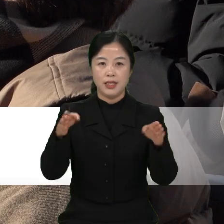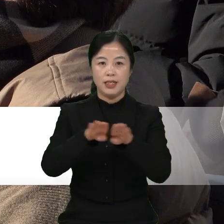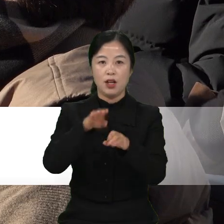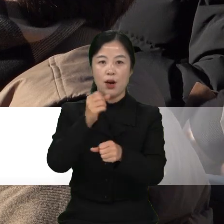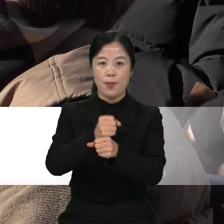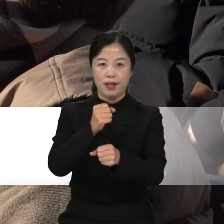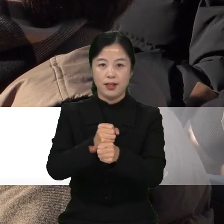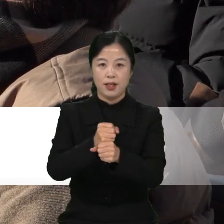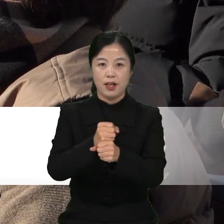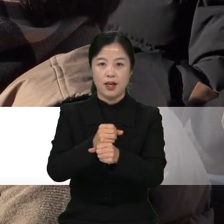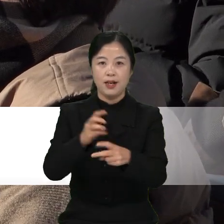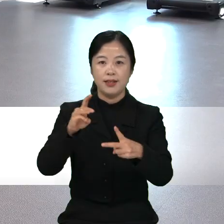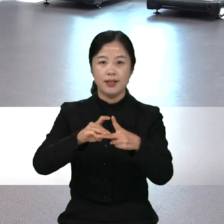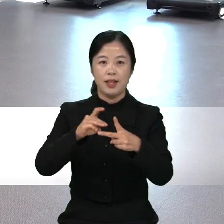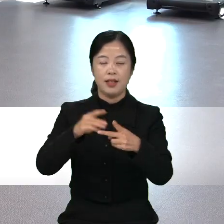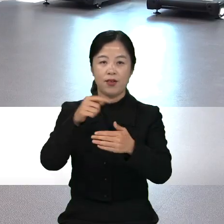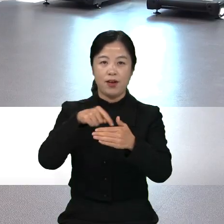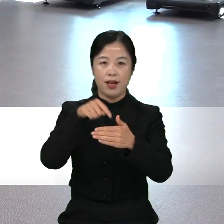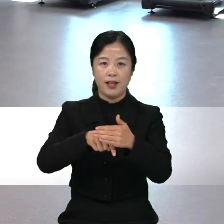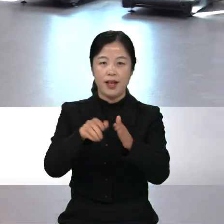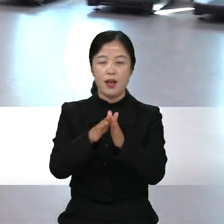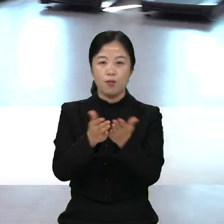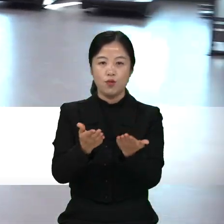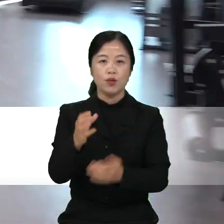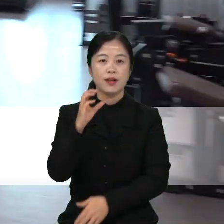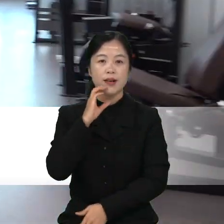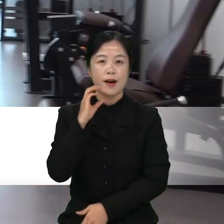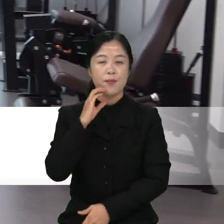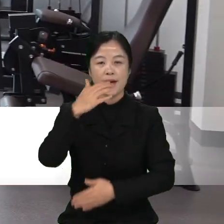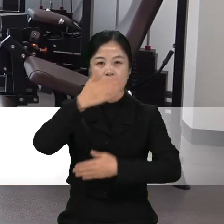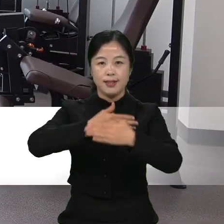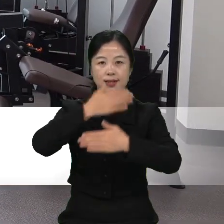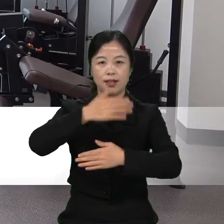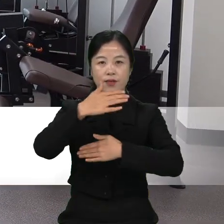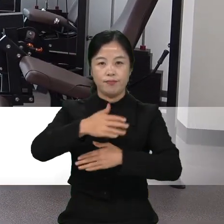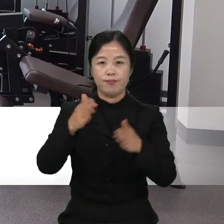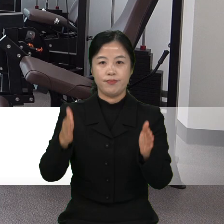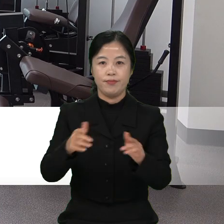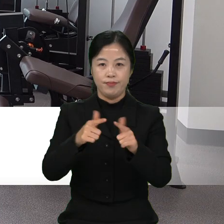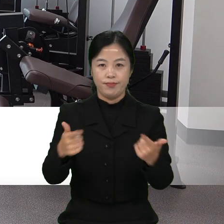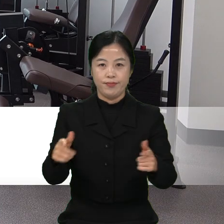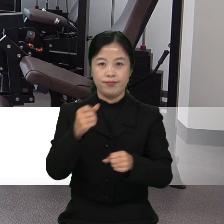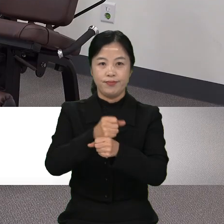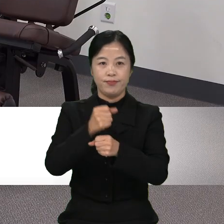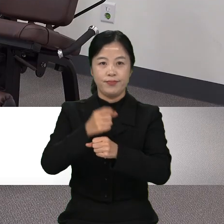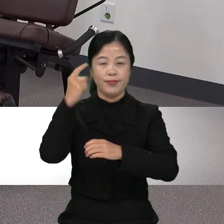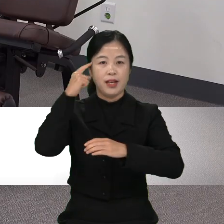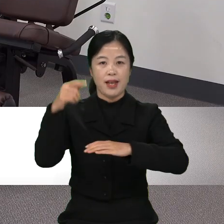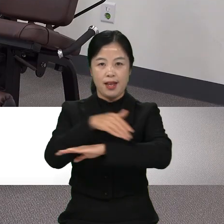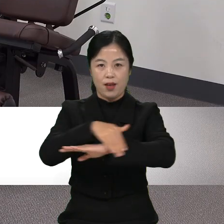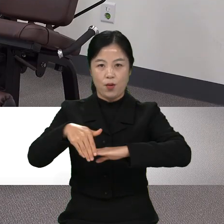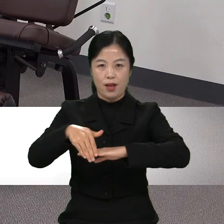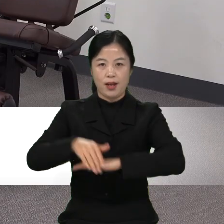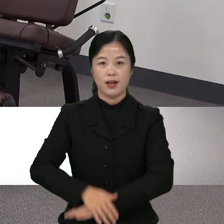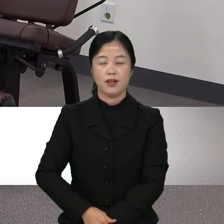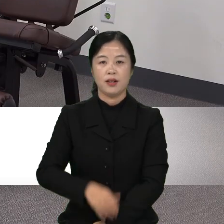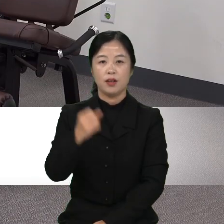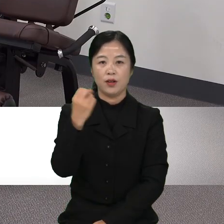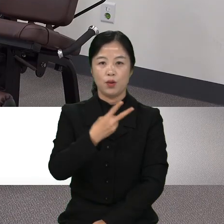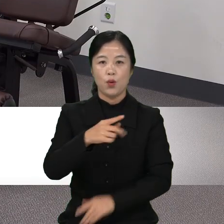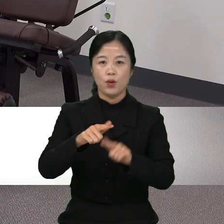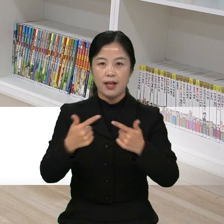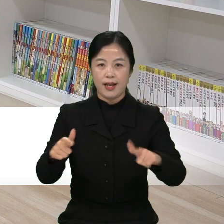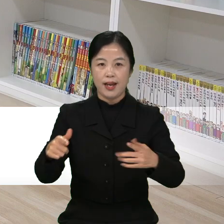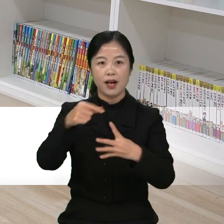사업으로 이번에 건립되는 다가치 센터는 북카페 시청각실 등을 갖출 예정입니다 아울러